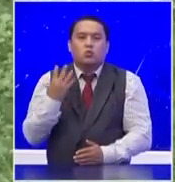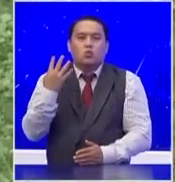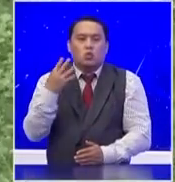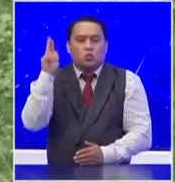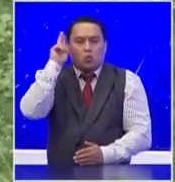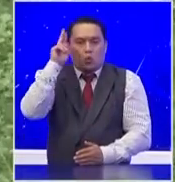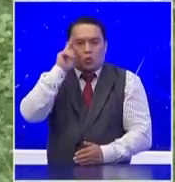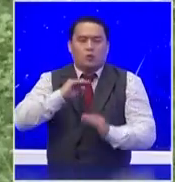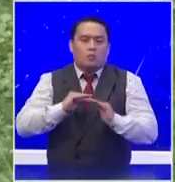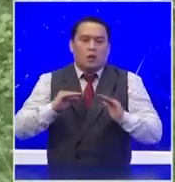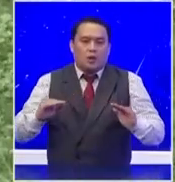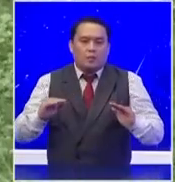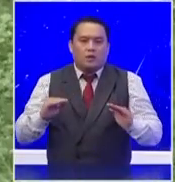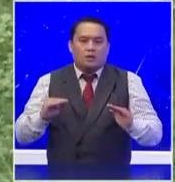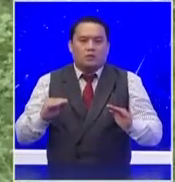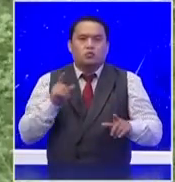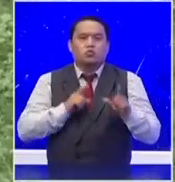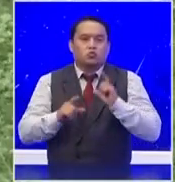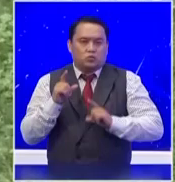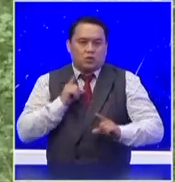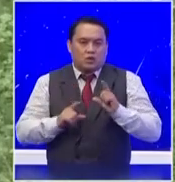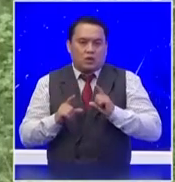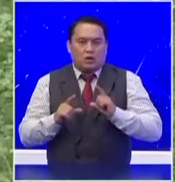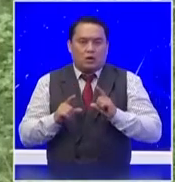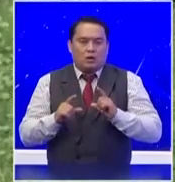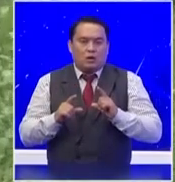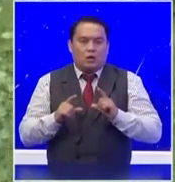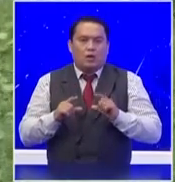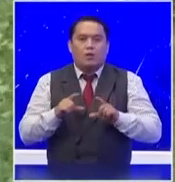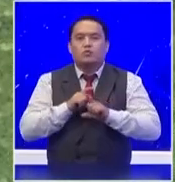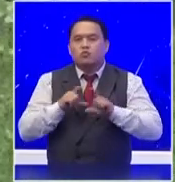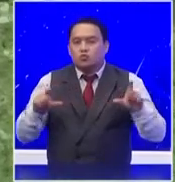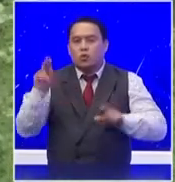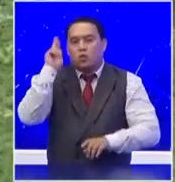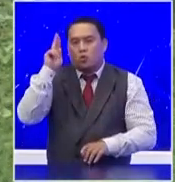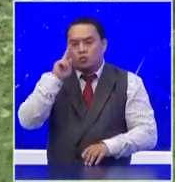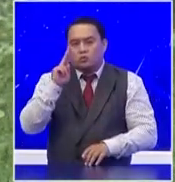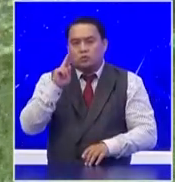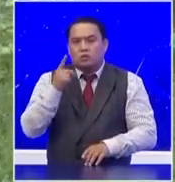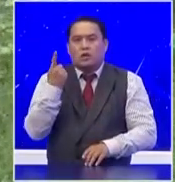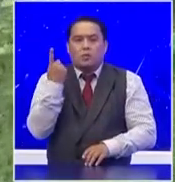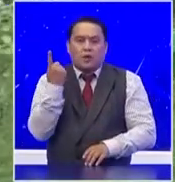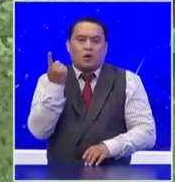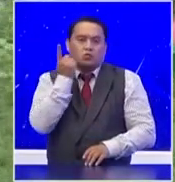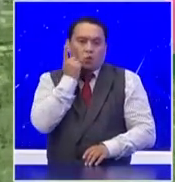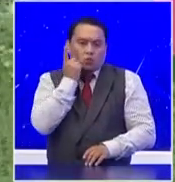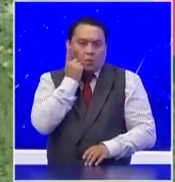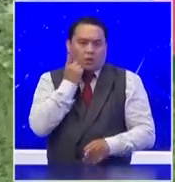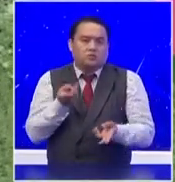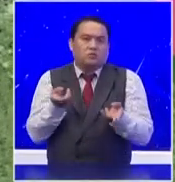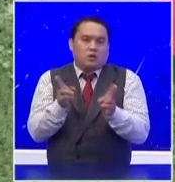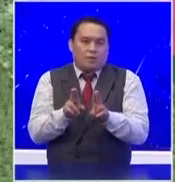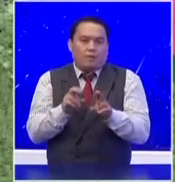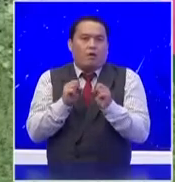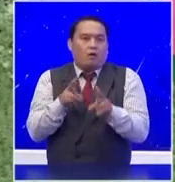оқиды. Біреуі міне тағы биыл студент. Мына қалғандар мектепте. Мен тағы бір соткімен отырамыз бір айдан кейін. Мен білмеймін не